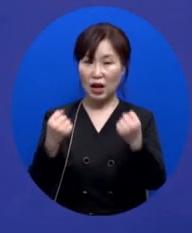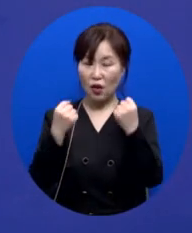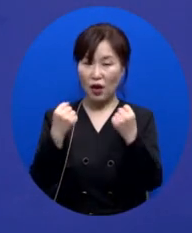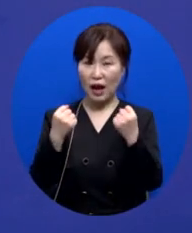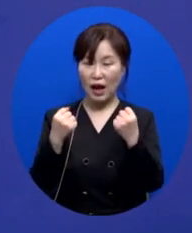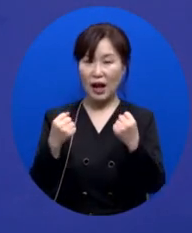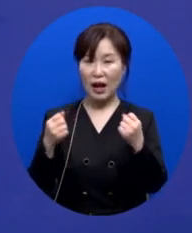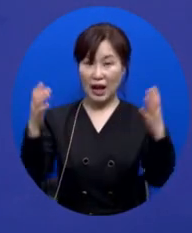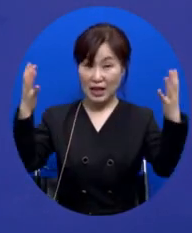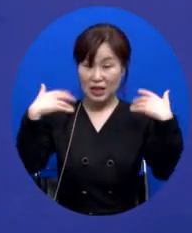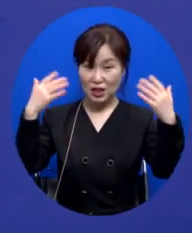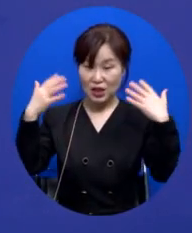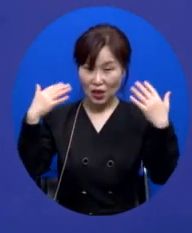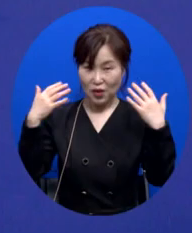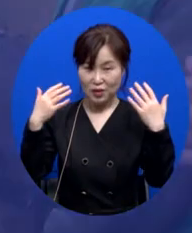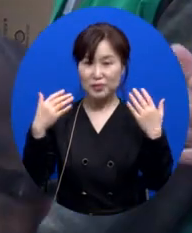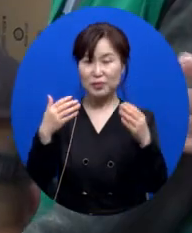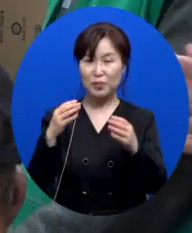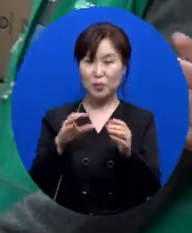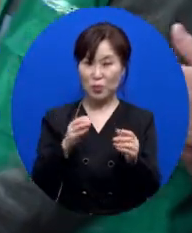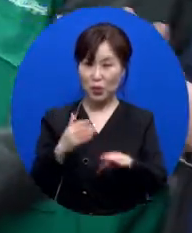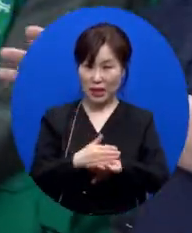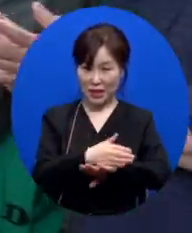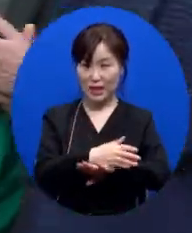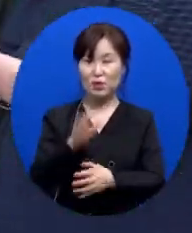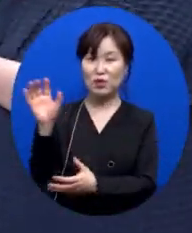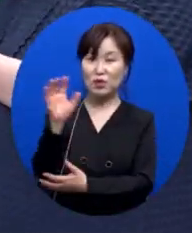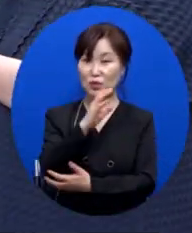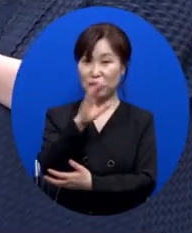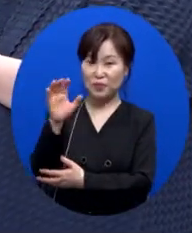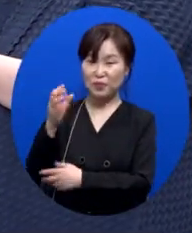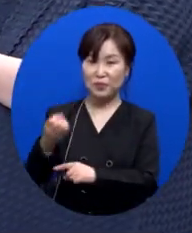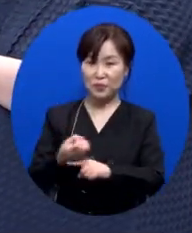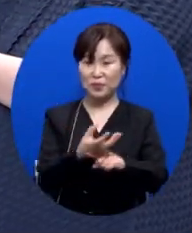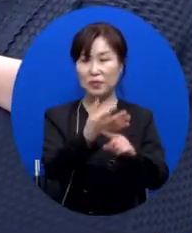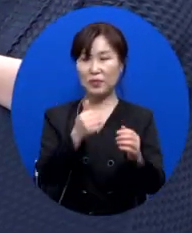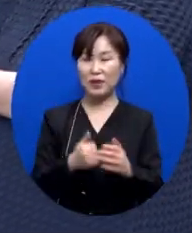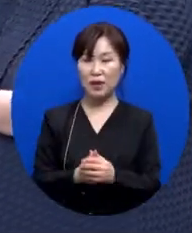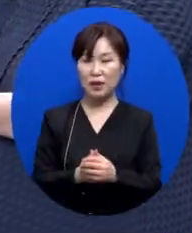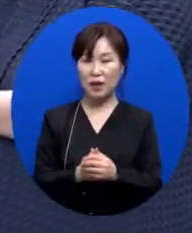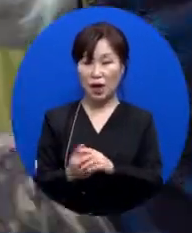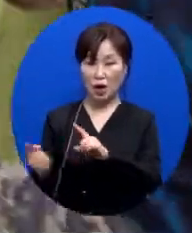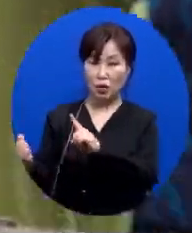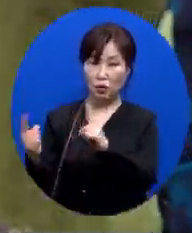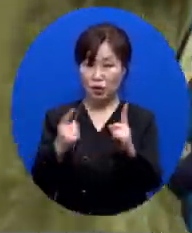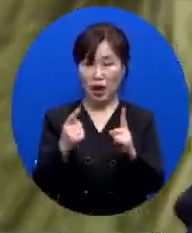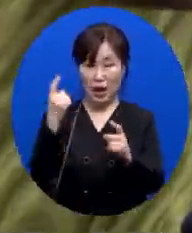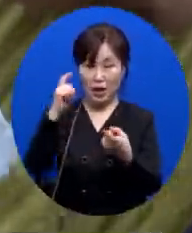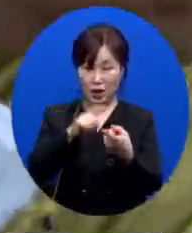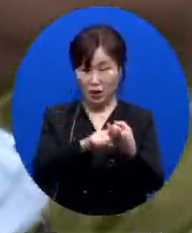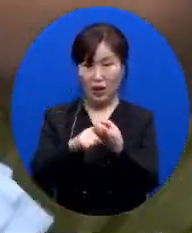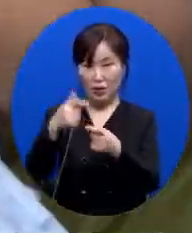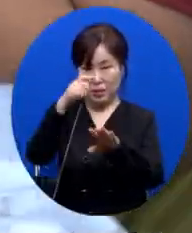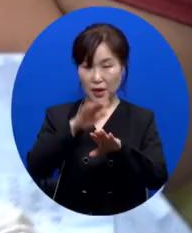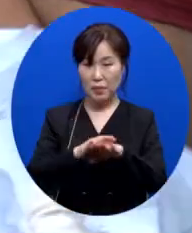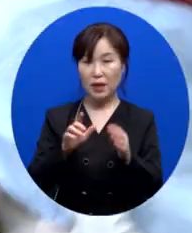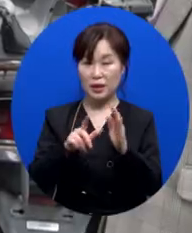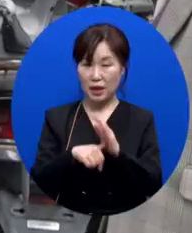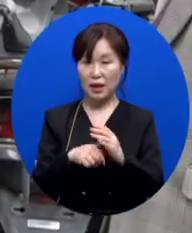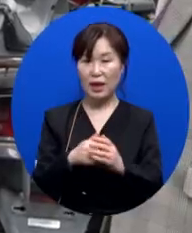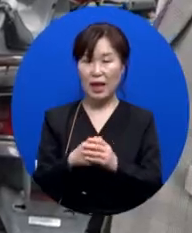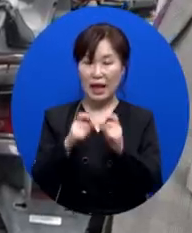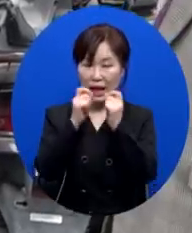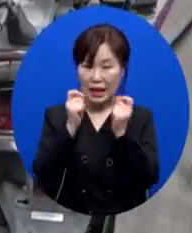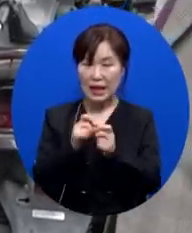200대 기증식 을 가졌습니다 송파구 기독교나 펜은 부활절 연합예배 때 모은 헌금과 개인 기부를